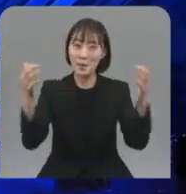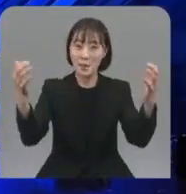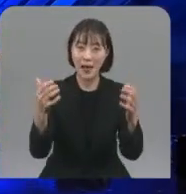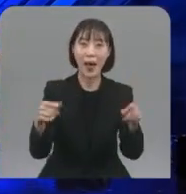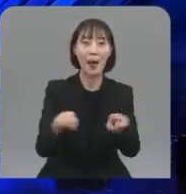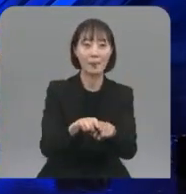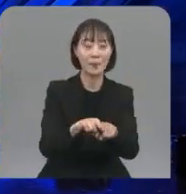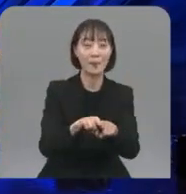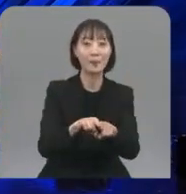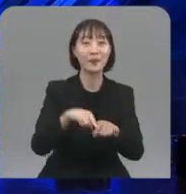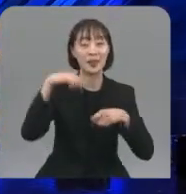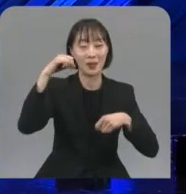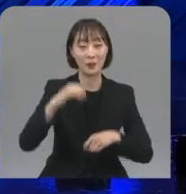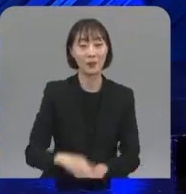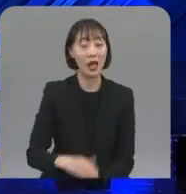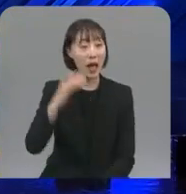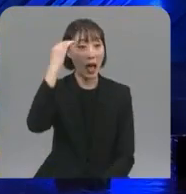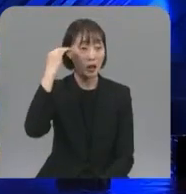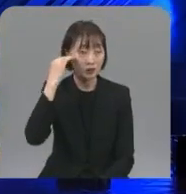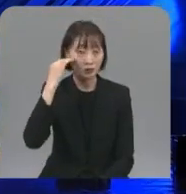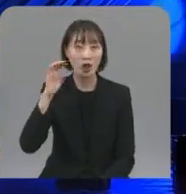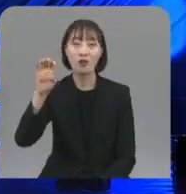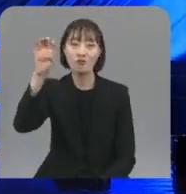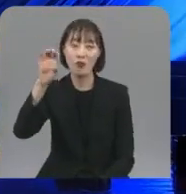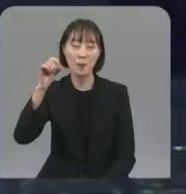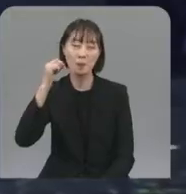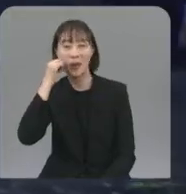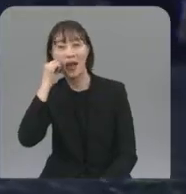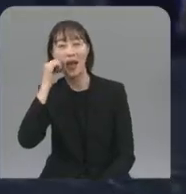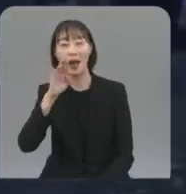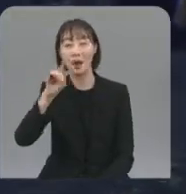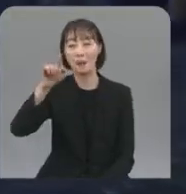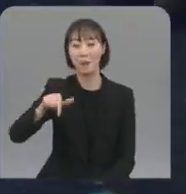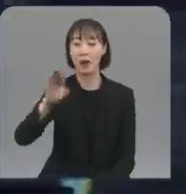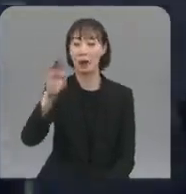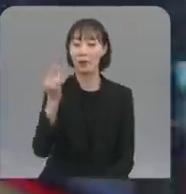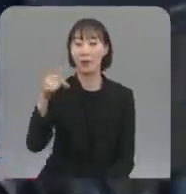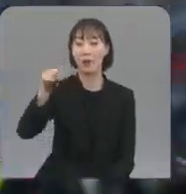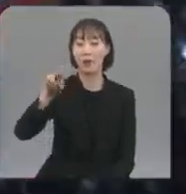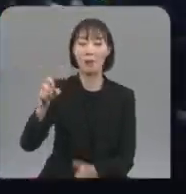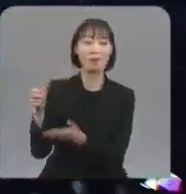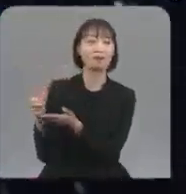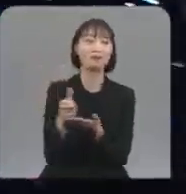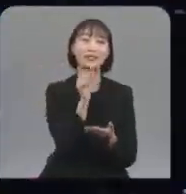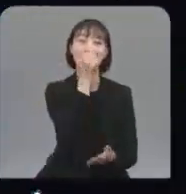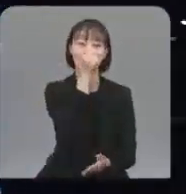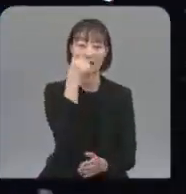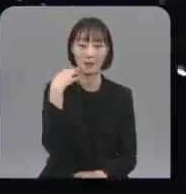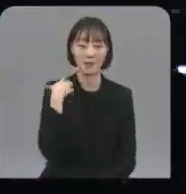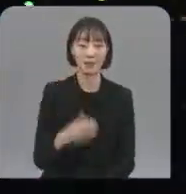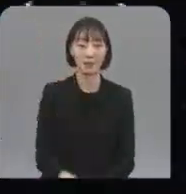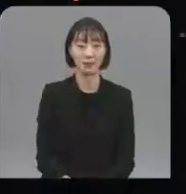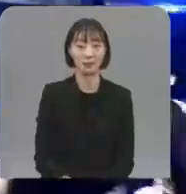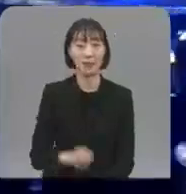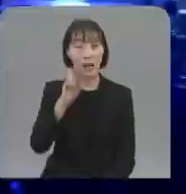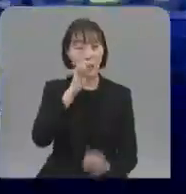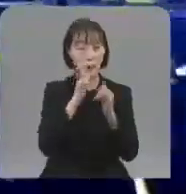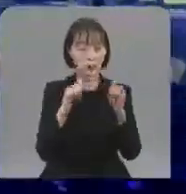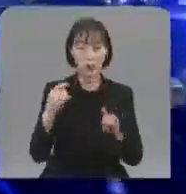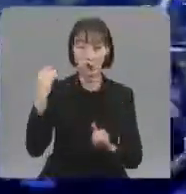le concert en tant que présentateur les adeptes européens sont amusés en chantant les morceaux écrits en coréen